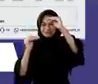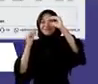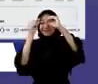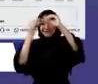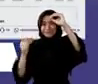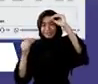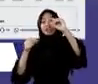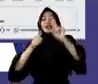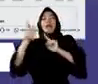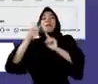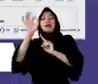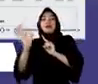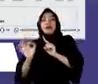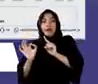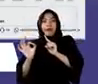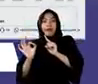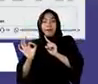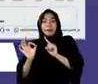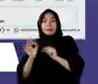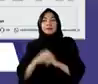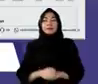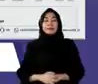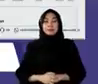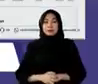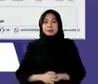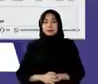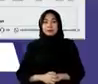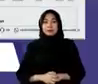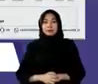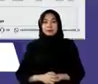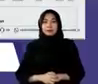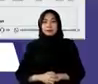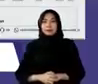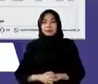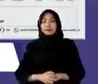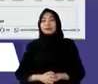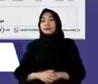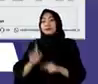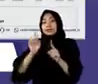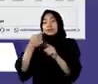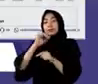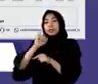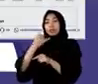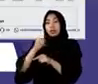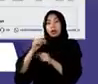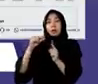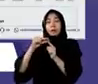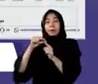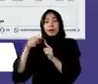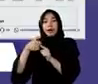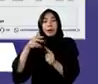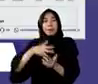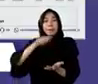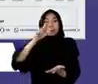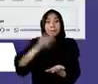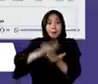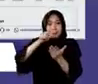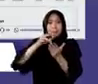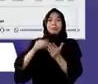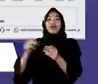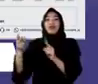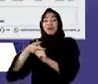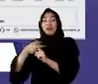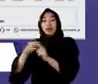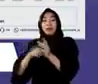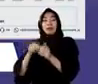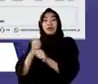telah berlangsung sejak tanggal 11 Januari memberikan dampak pada kasus aktif yang menurun di minggu kedua